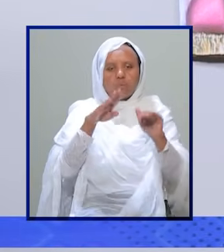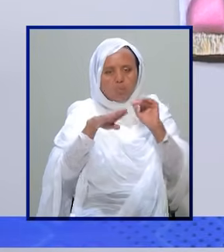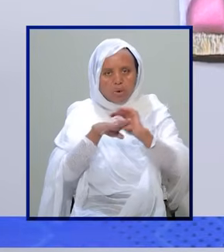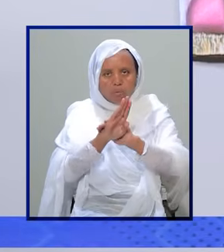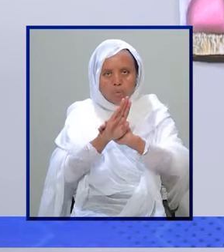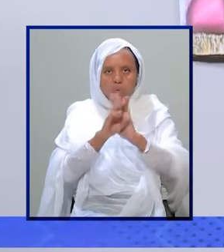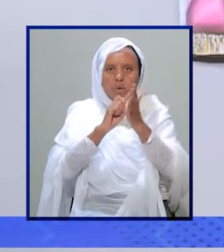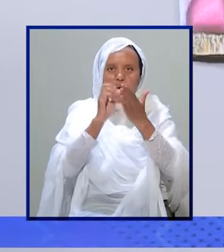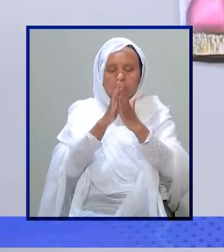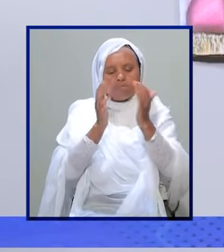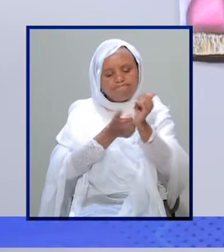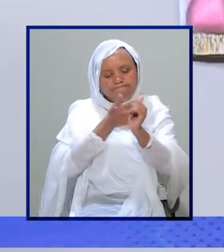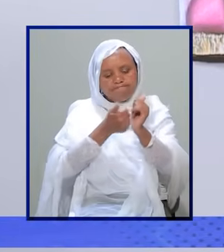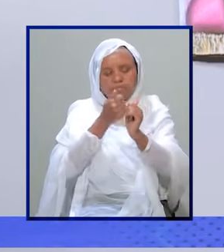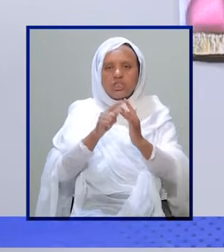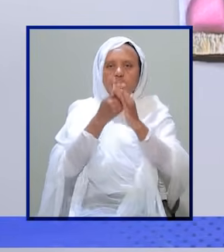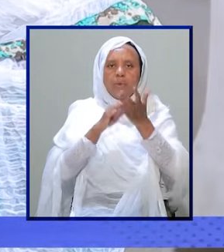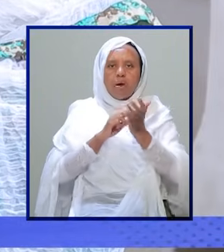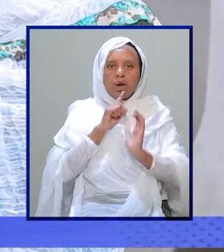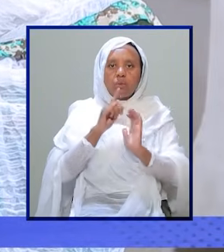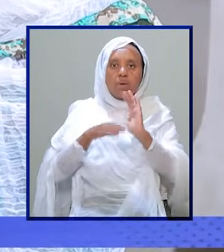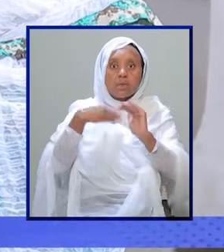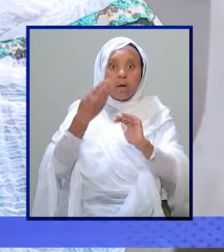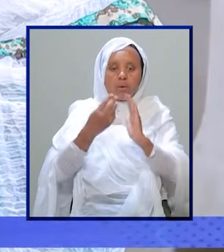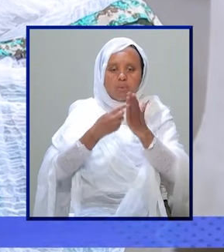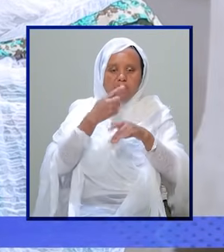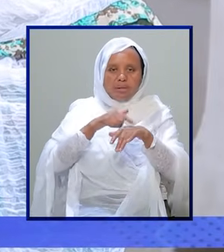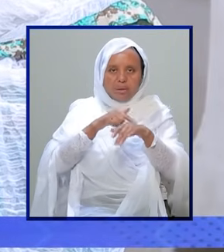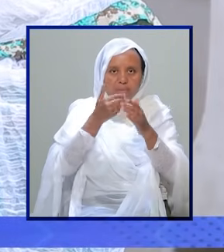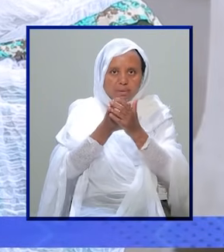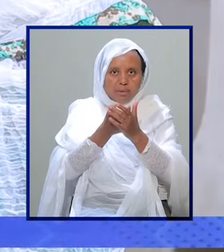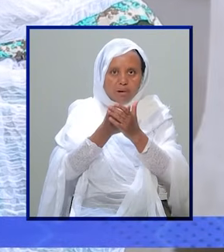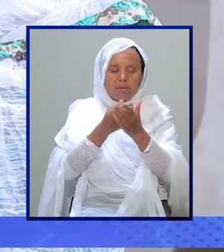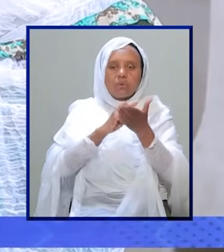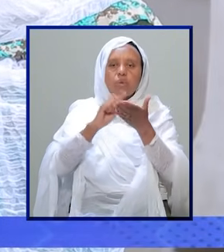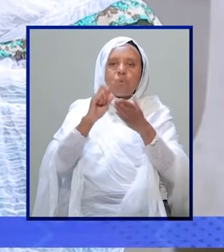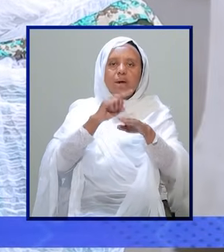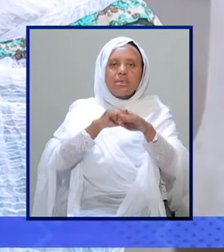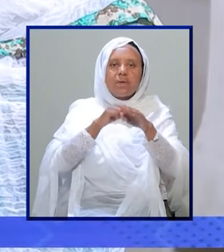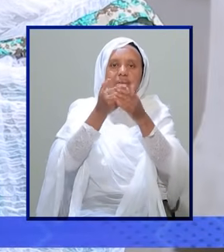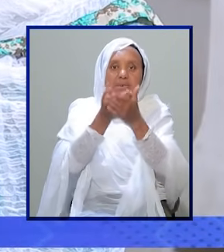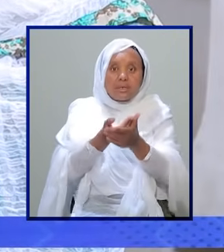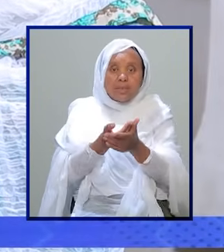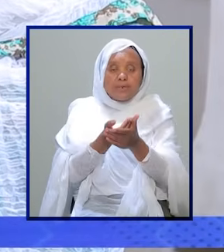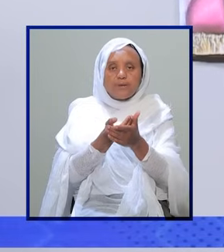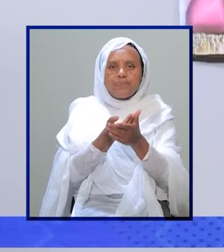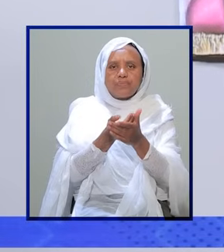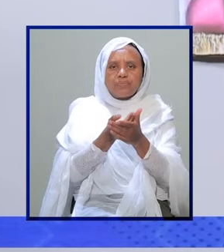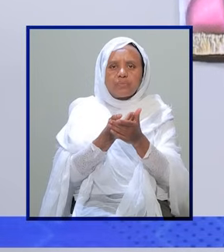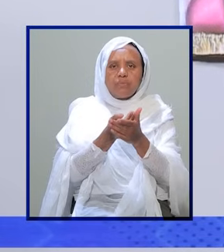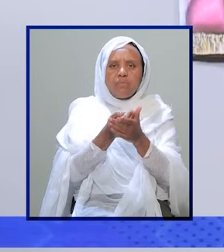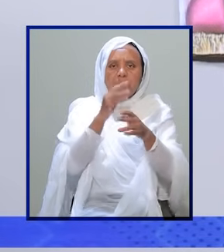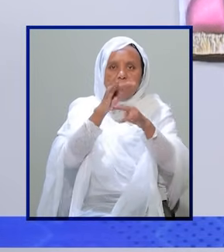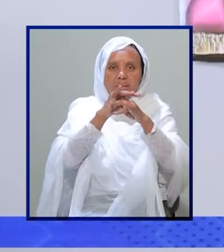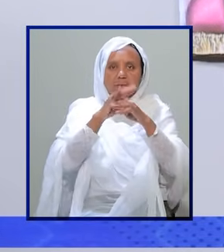ገብቶ ቅዳሴውን መከታተል ይጀምራል ማለት ነው። ከዚያ የቁርባን ሰዓት ይደርሳል። እንግዲህ ቁርባን ሰዓት ሲደርስ